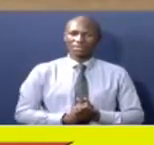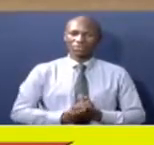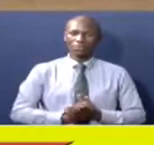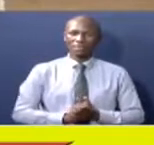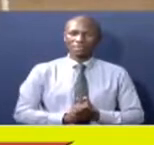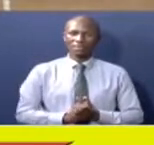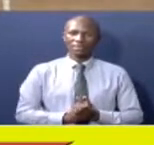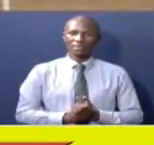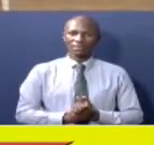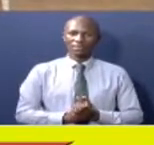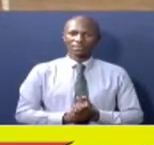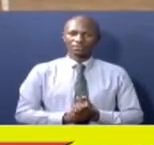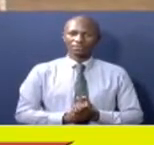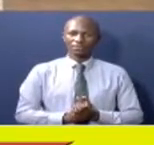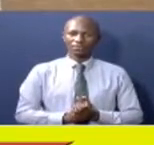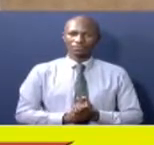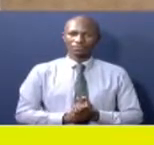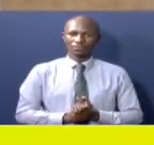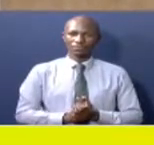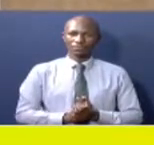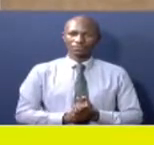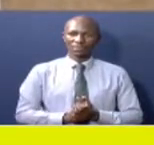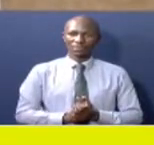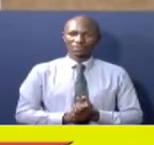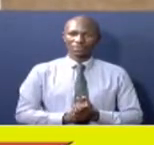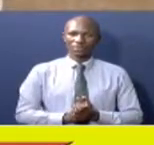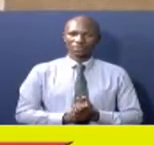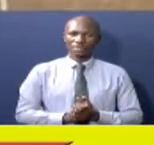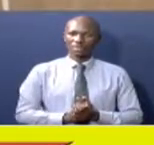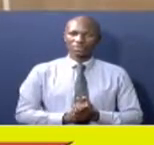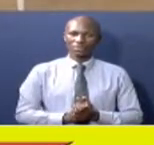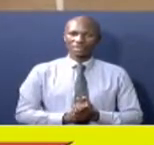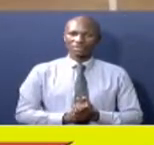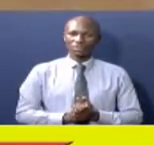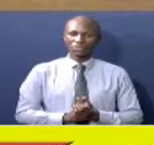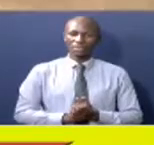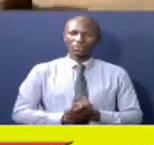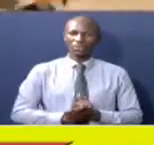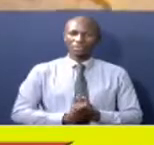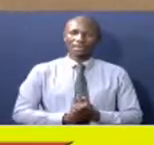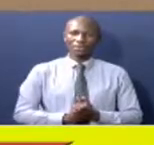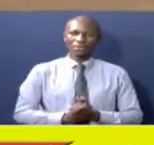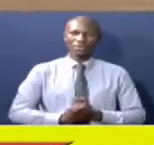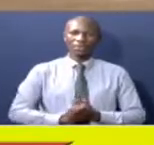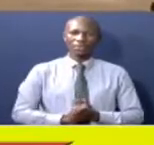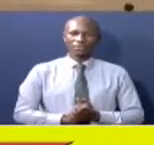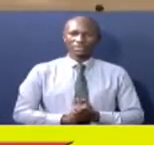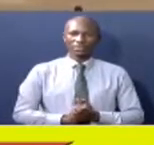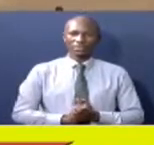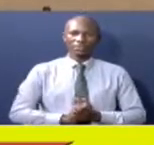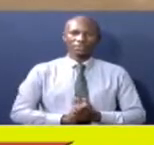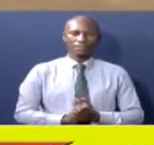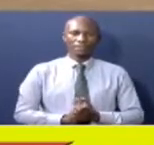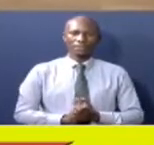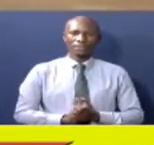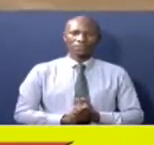Simon Mudalabu kuna hodha. Kitambacha na hodha kina stahiri. Ndani ya miguu 18. Akamuona mfungaji bora. Cha kwanza kina katika